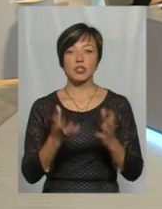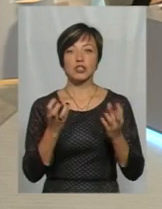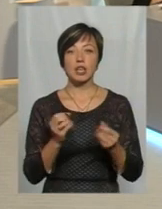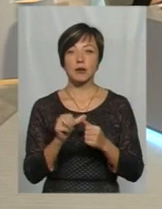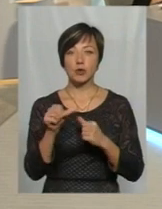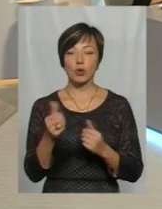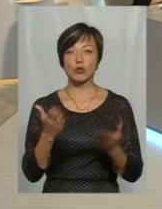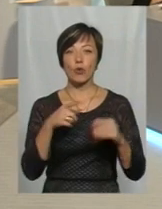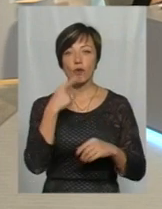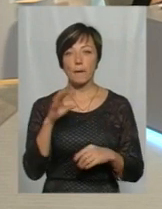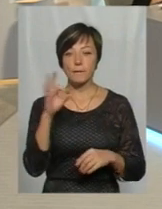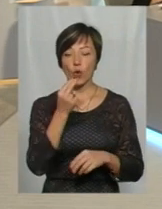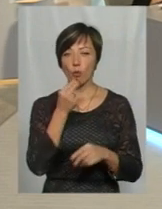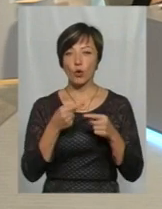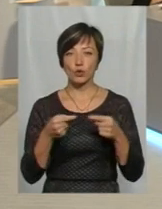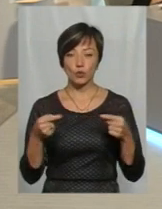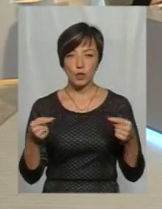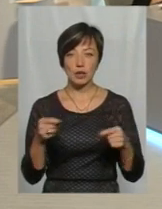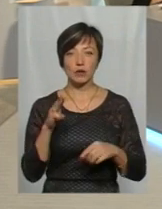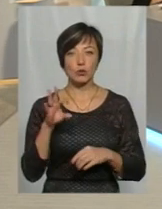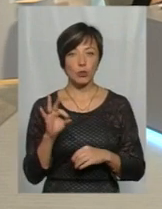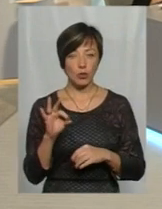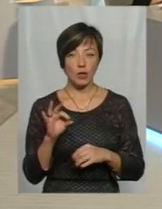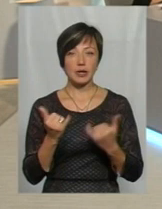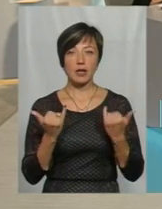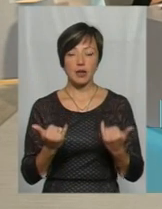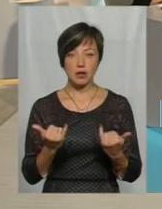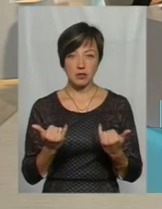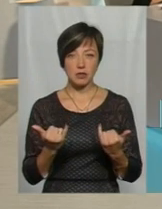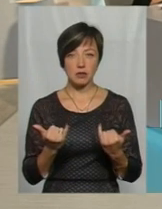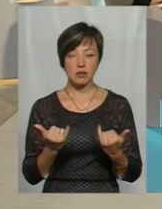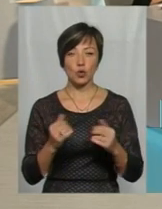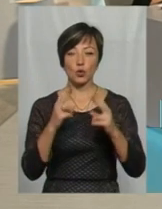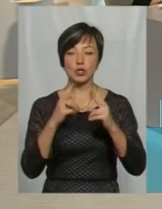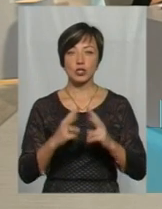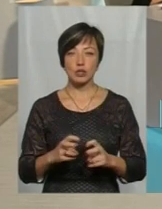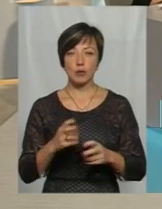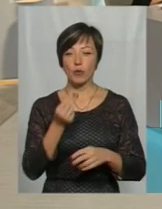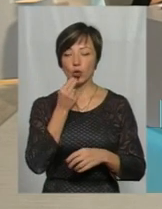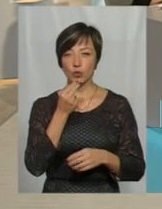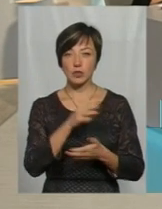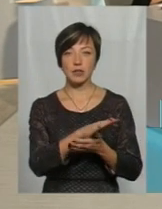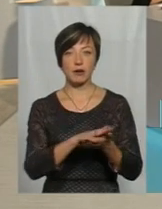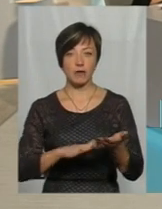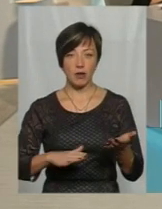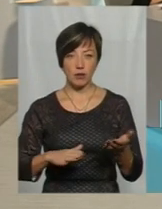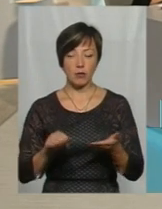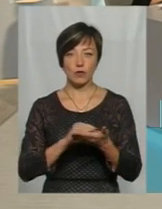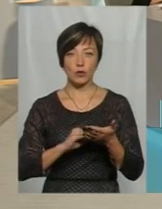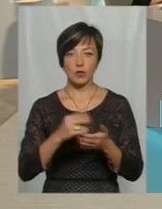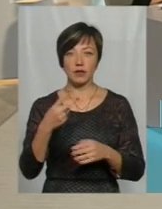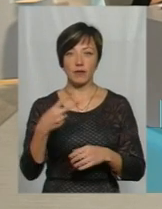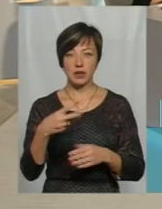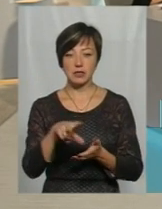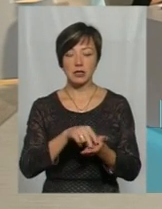Крім того, якщо говорити про продукти, то наразі дослідження продуктів тривають, а я повторюсь,